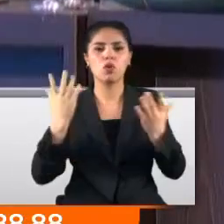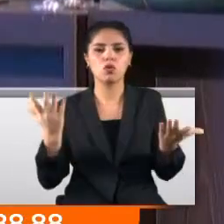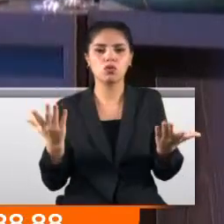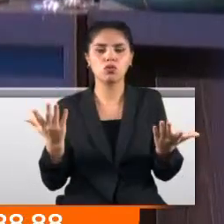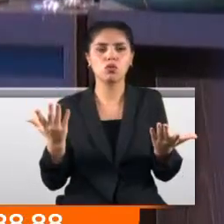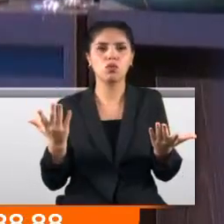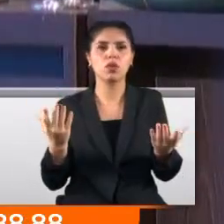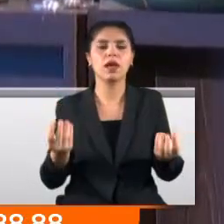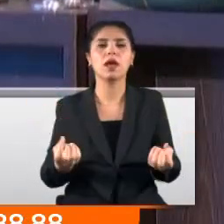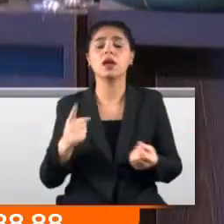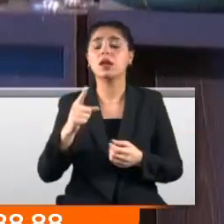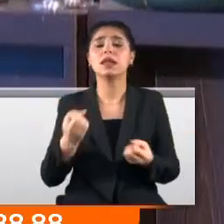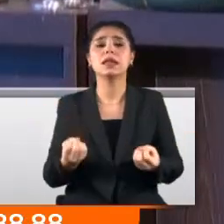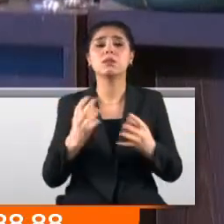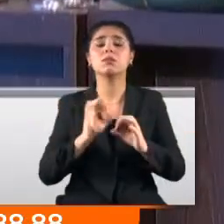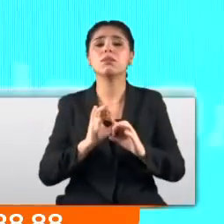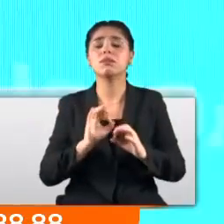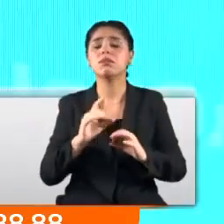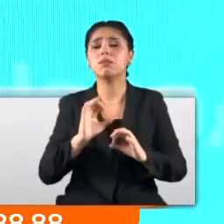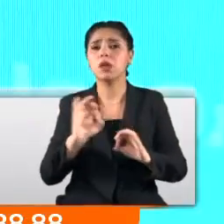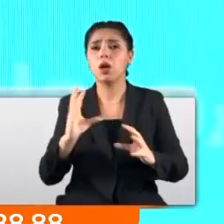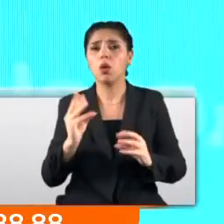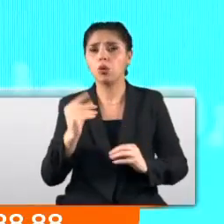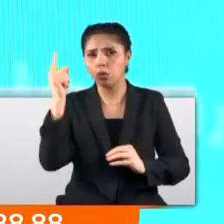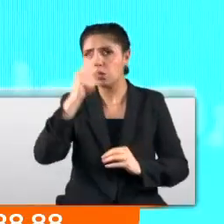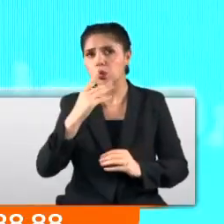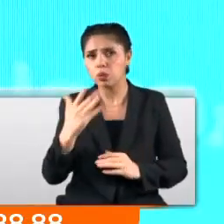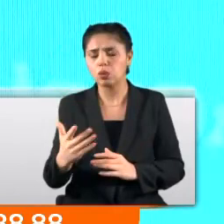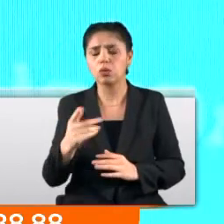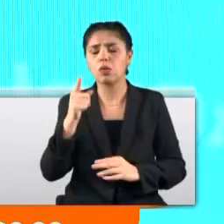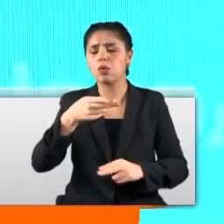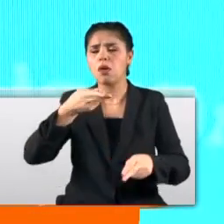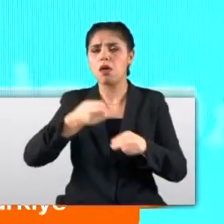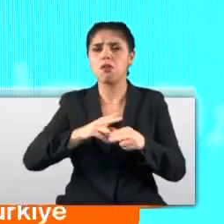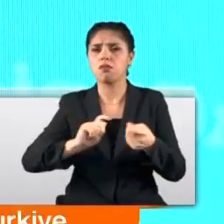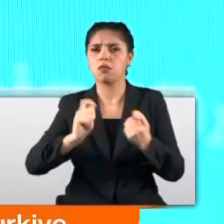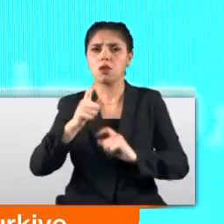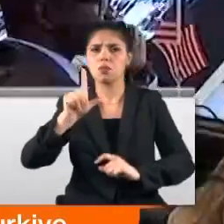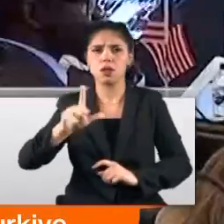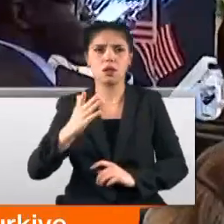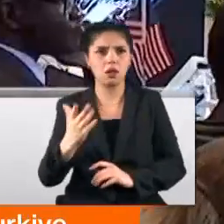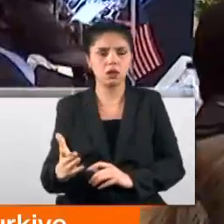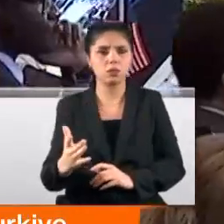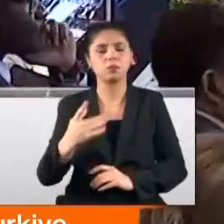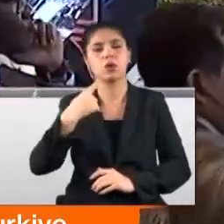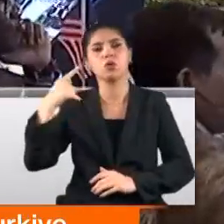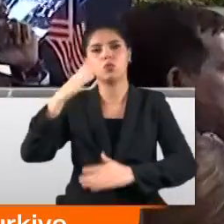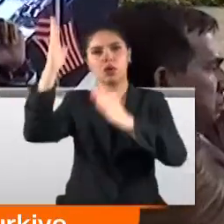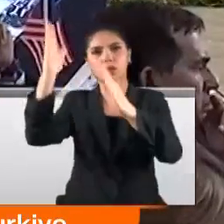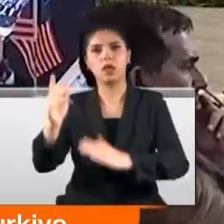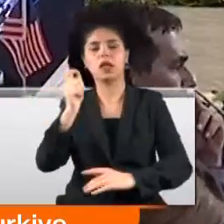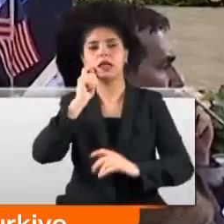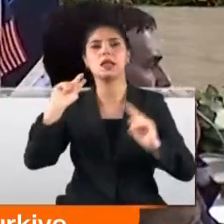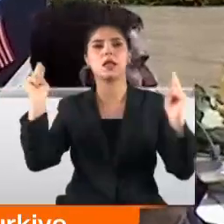işlevsiz kalan bu çarpık yapısı bir an önce değiştirilmelidir Cumhurbaşkanı İslam